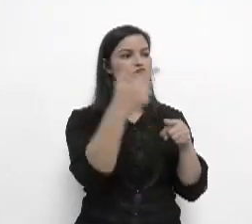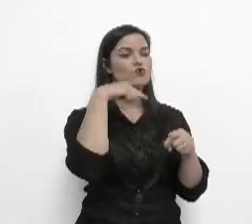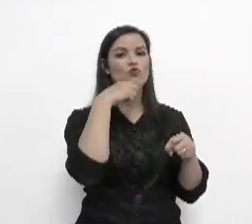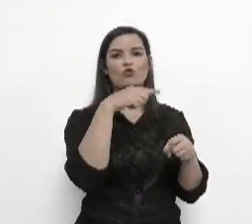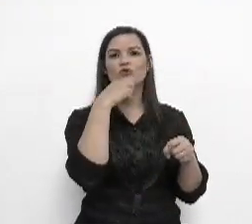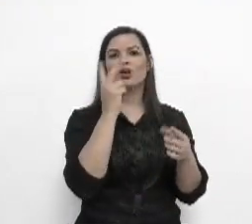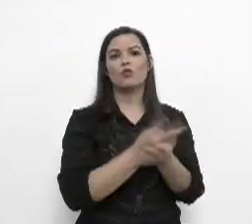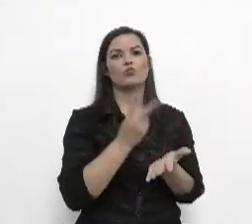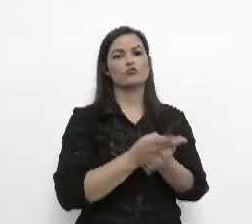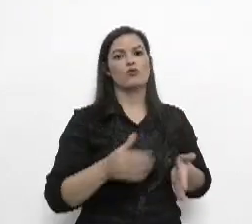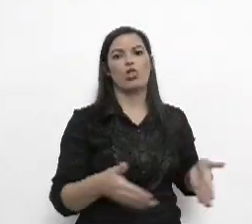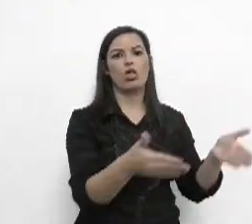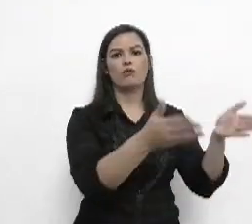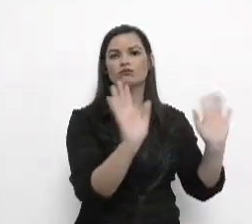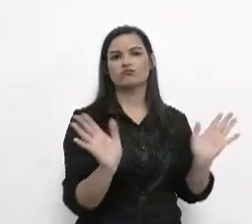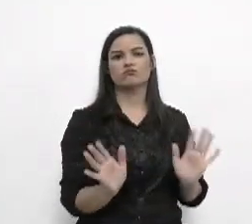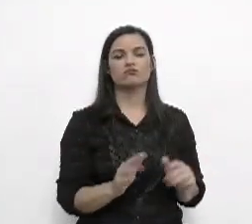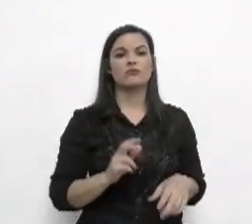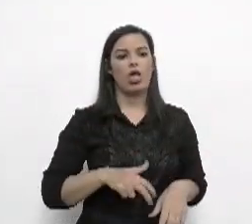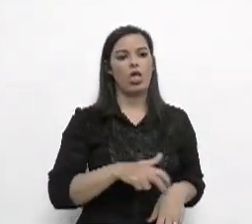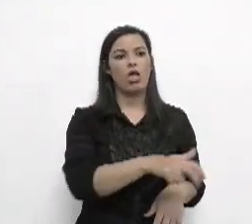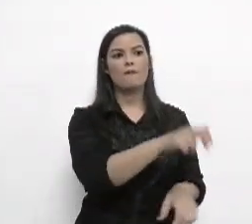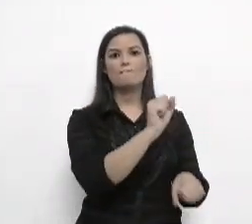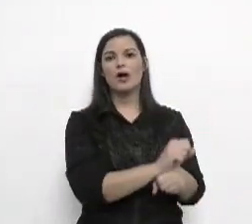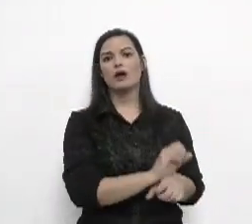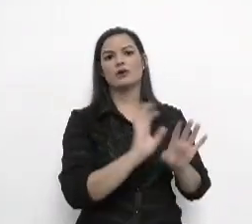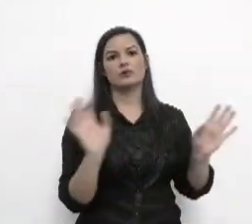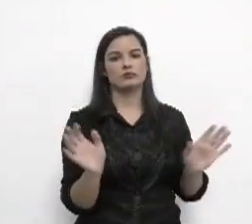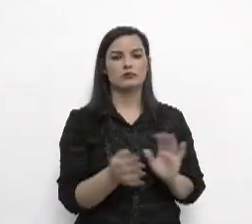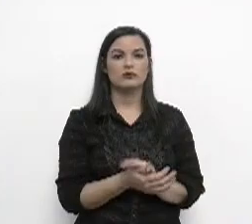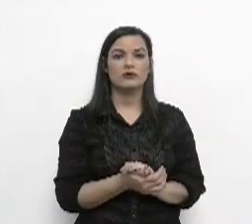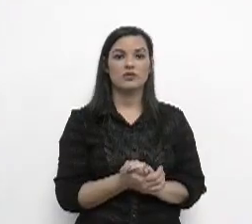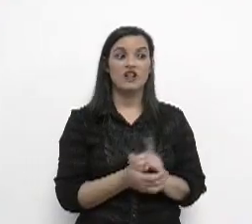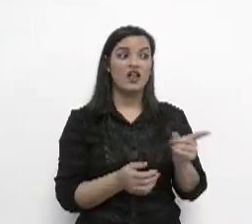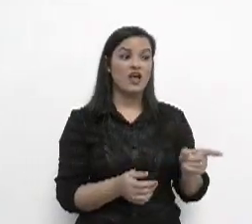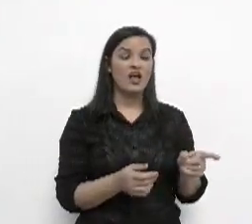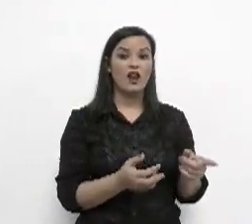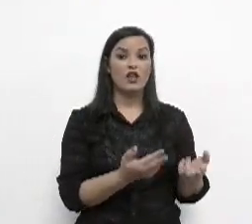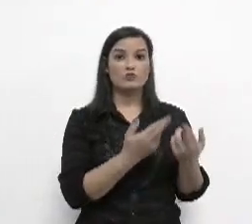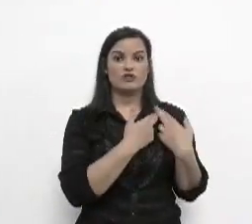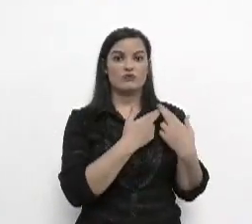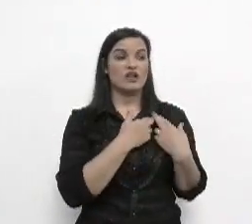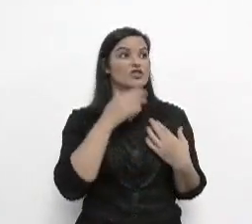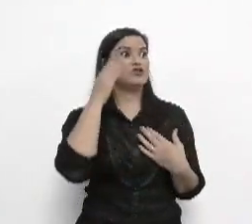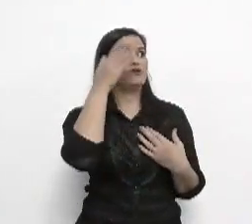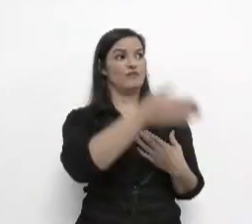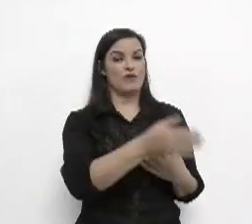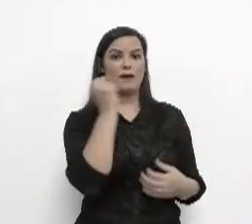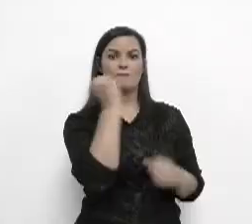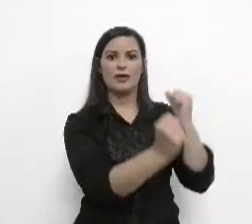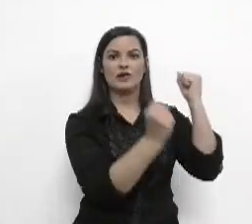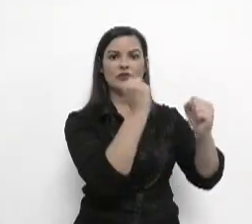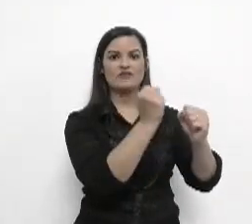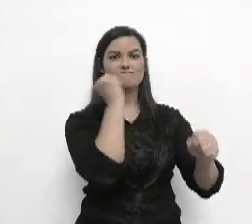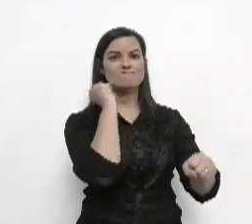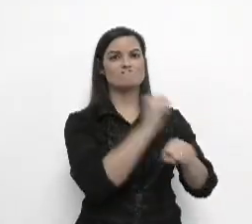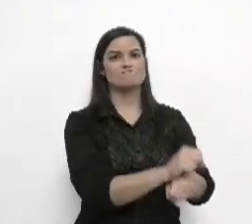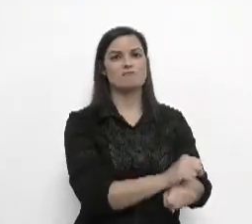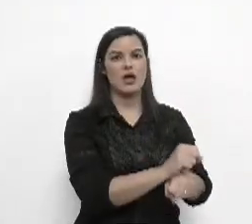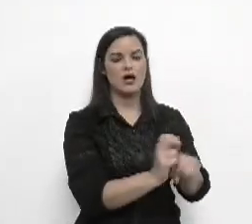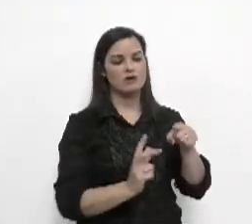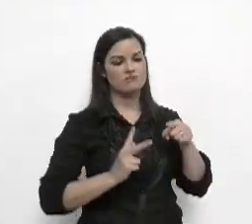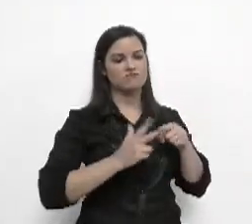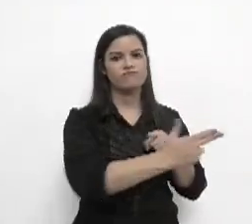걸음이 중단됐습니다. Aquilo que ele estava fazendo teve que cessar. 지금 사울이 목적하고 있던 것을 주님이 중단시켰습니다. Aquilo que ele